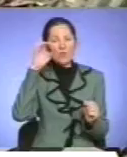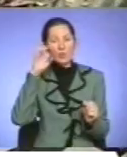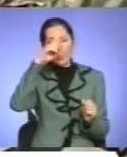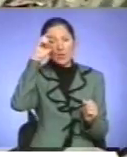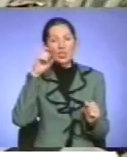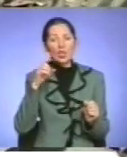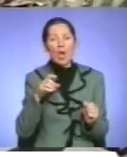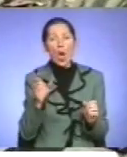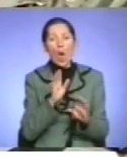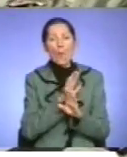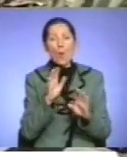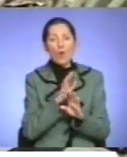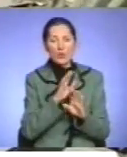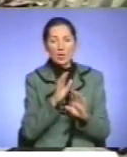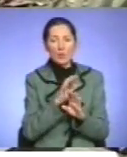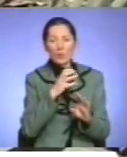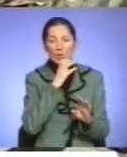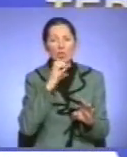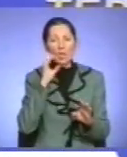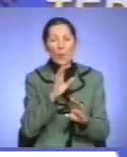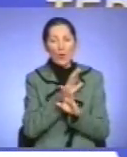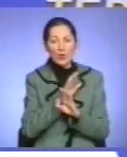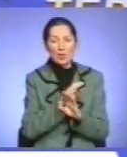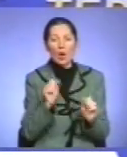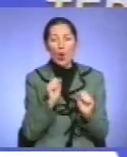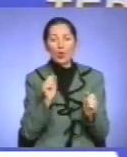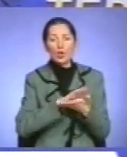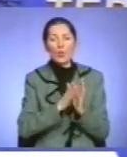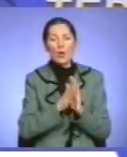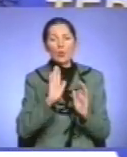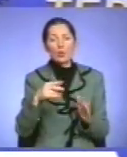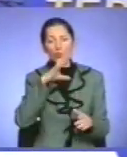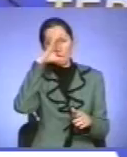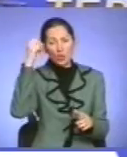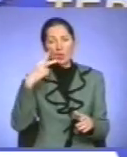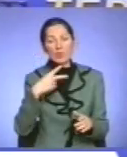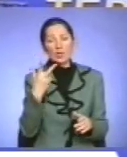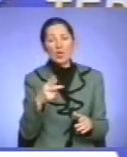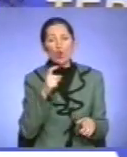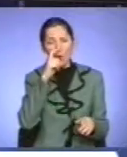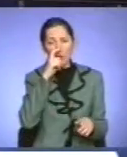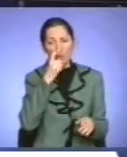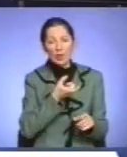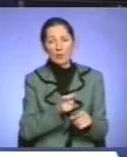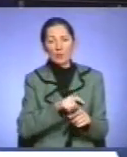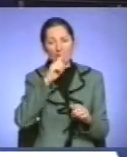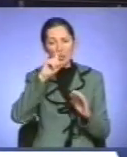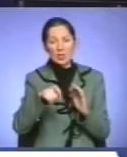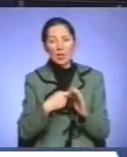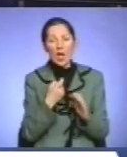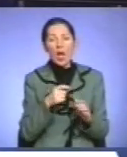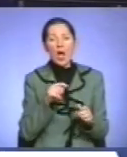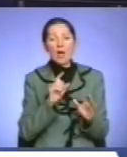погодні умови на Тернопільщині спостерігатимуться вночі і 23 квітня. Більше знає завідувач сектору організації робіт